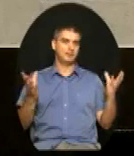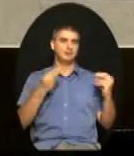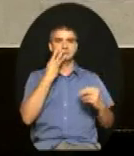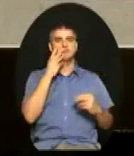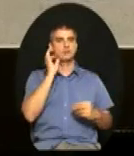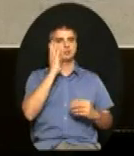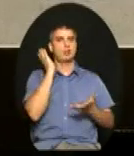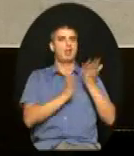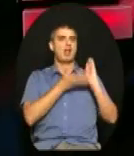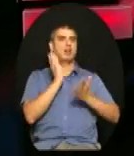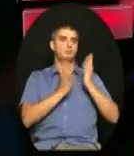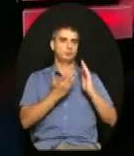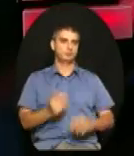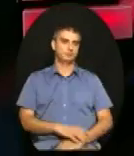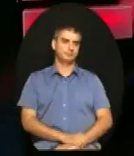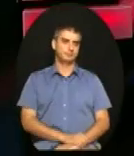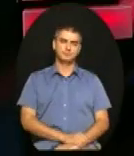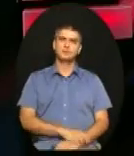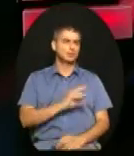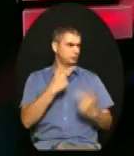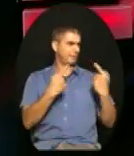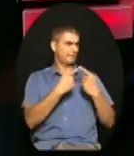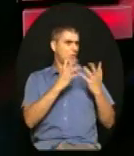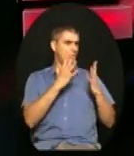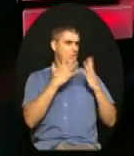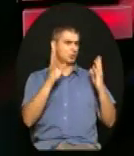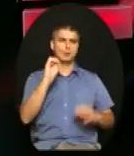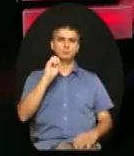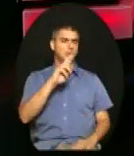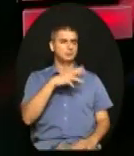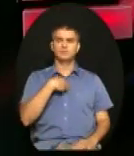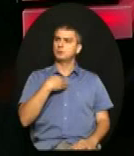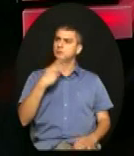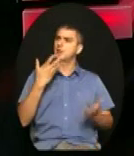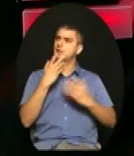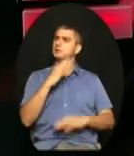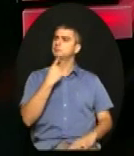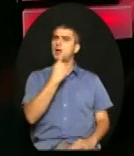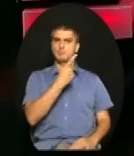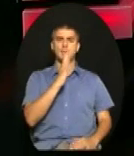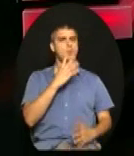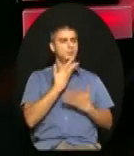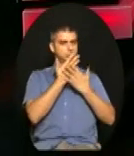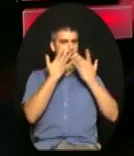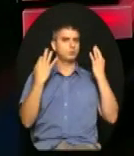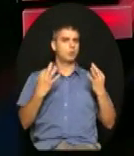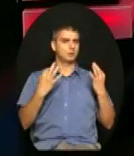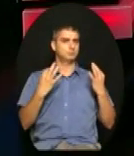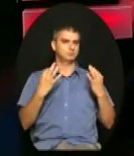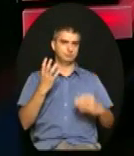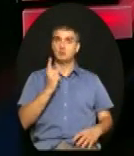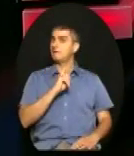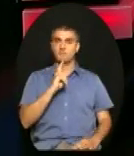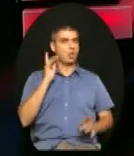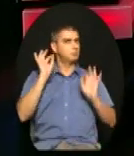בשפת האלימות. כן, יש לך ויכוח עמוק עם מוסי רז, אבל אני רוצה שדווקא תתייחס לדברים המאוד צלולים וברורים